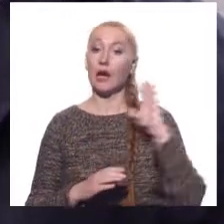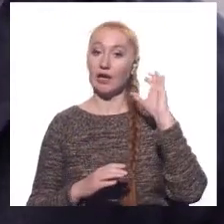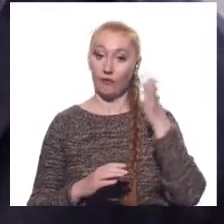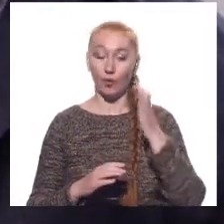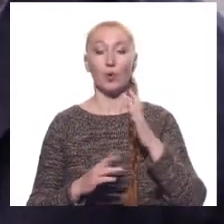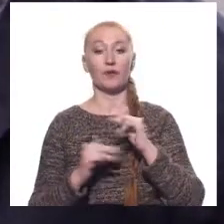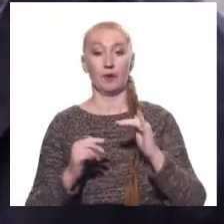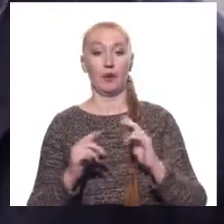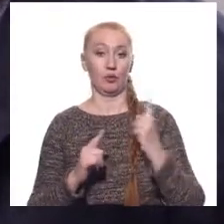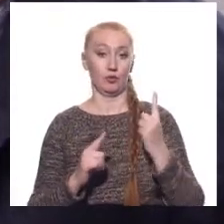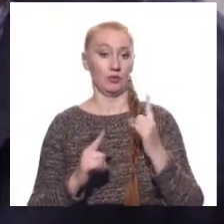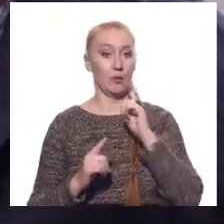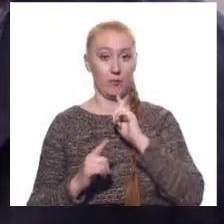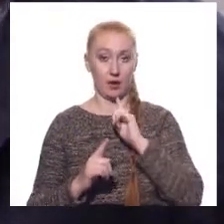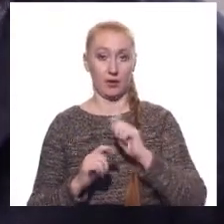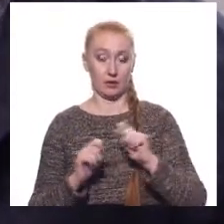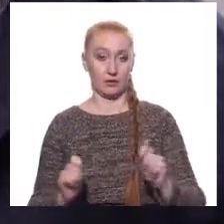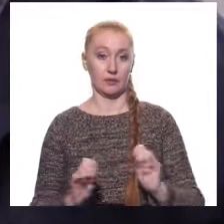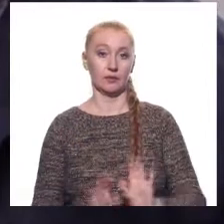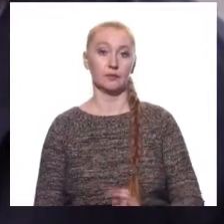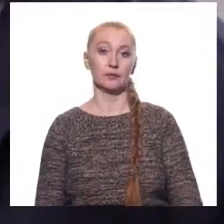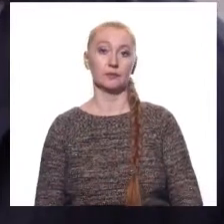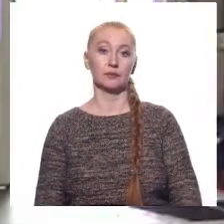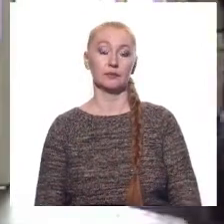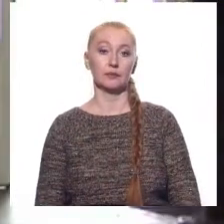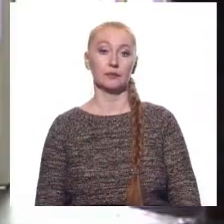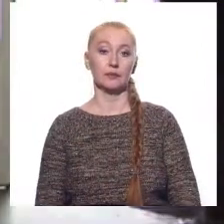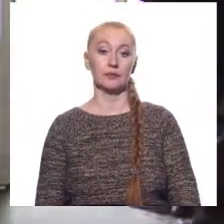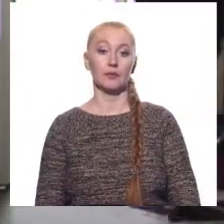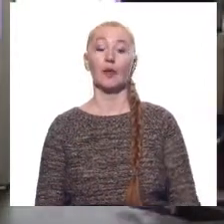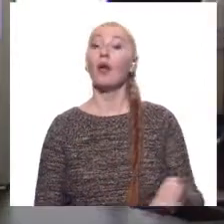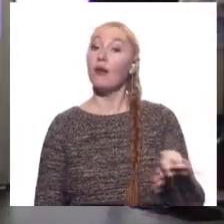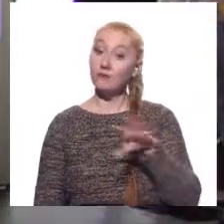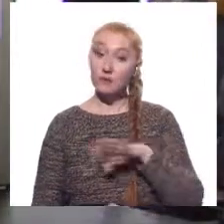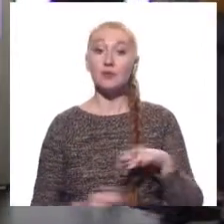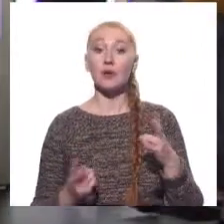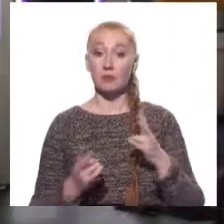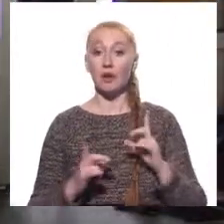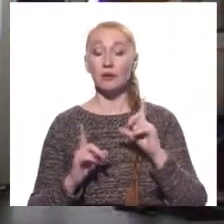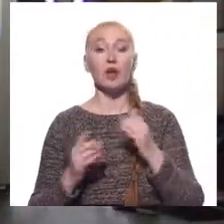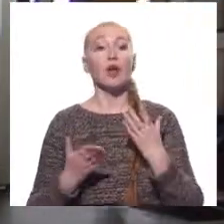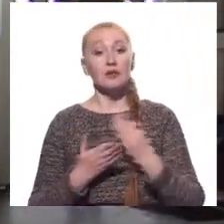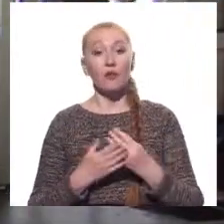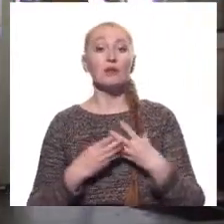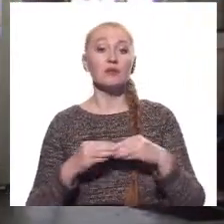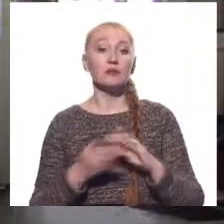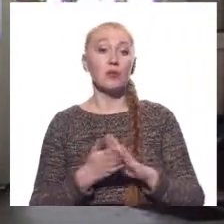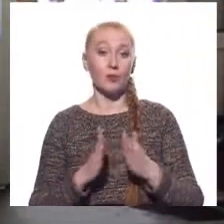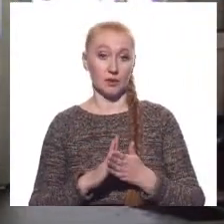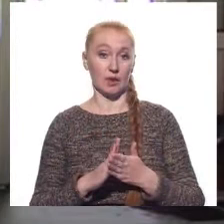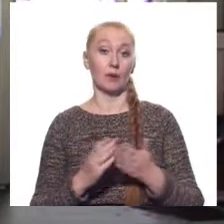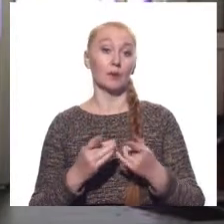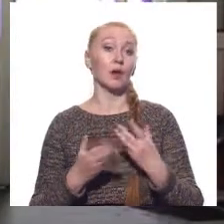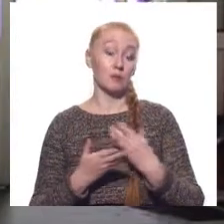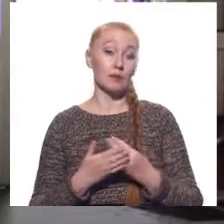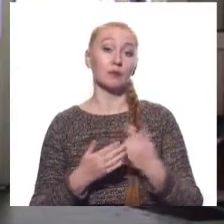– Дніпропетровськ. Поки ми працюємо тільки Кривий Ріг – Дніпропетровськ. Всім треба їхати, якісь сімейні обставини. От так же по